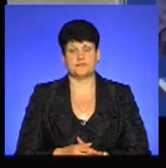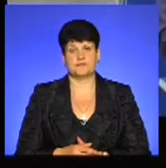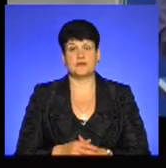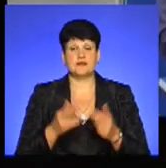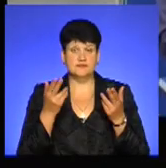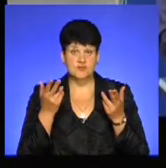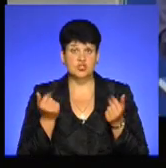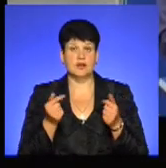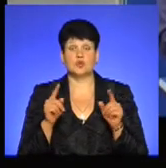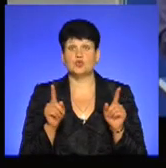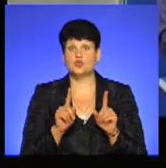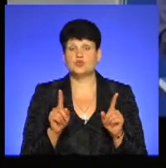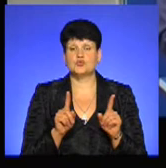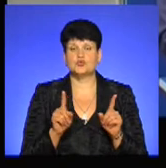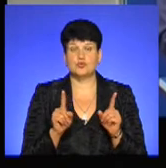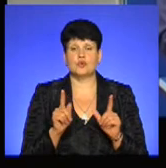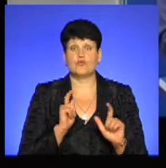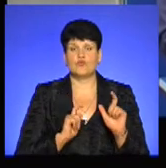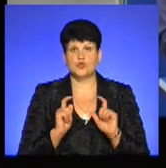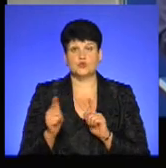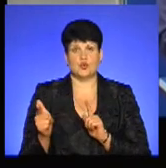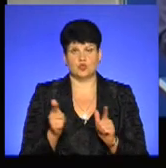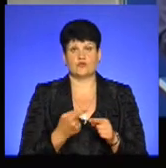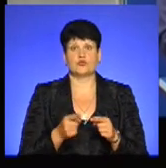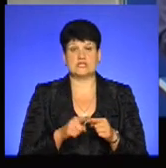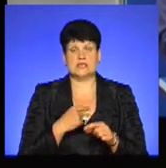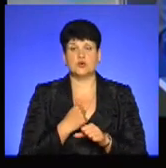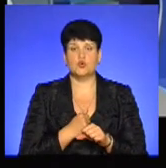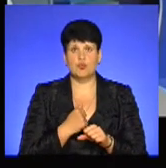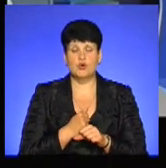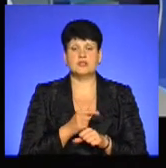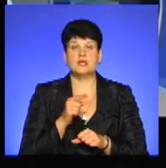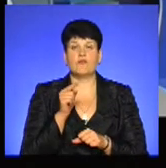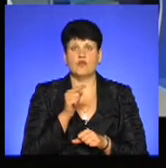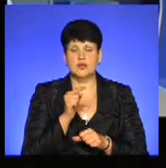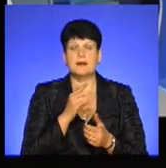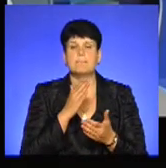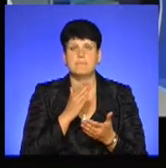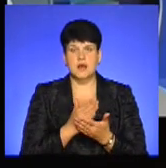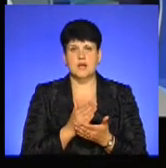Звичайно, що вузи готові до цієї роботи,